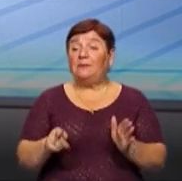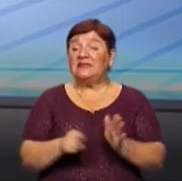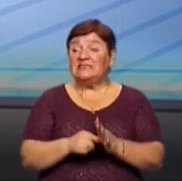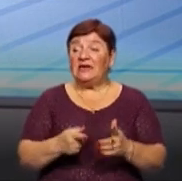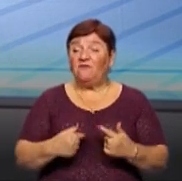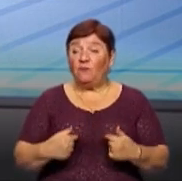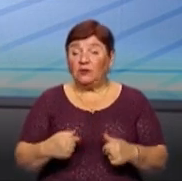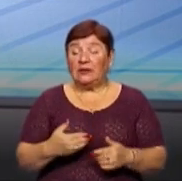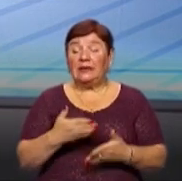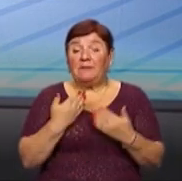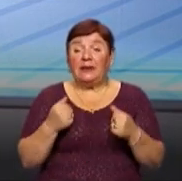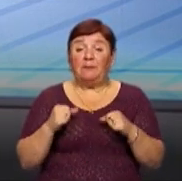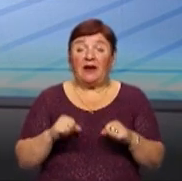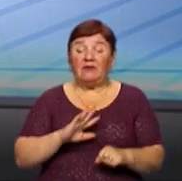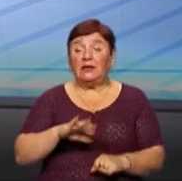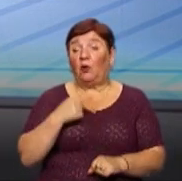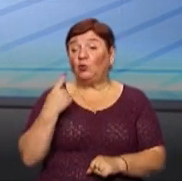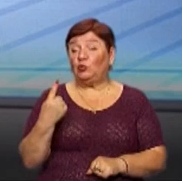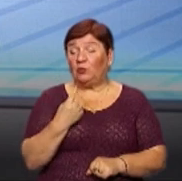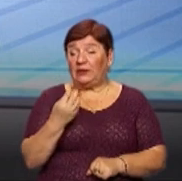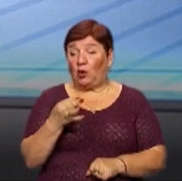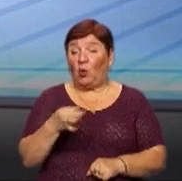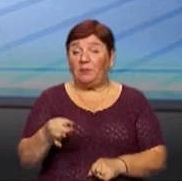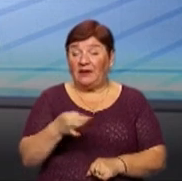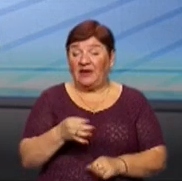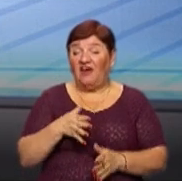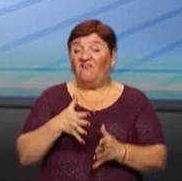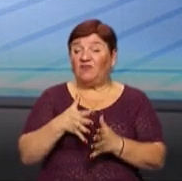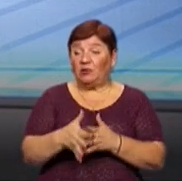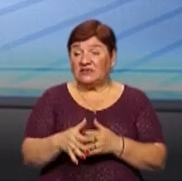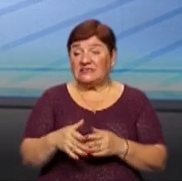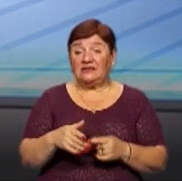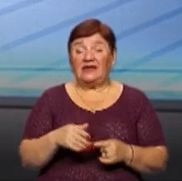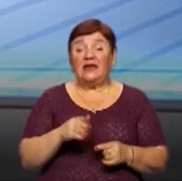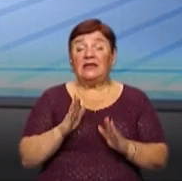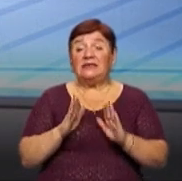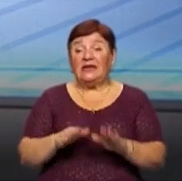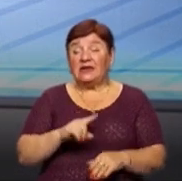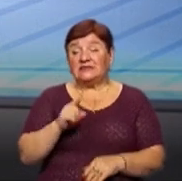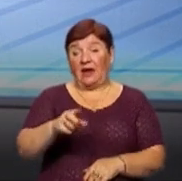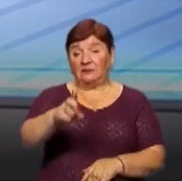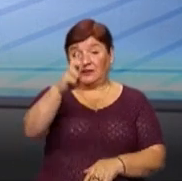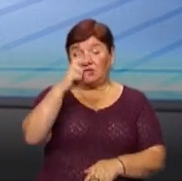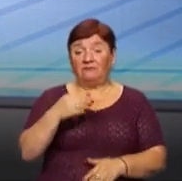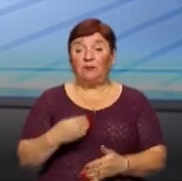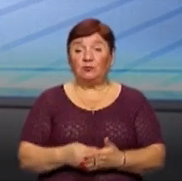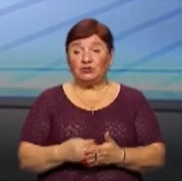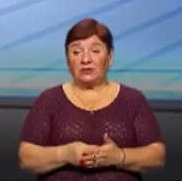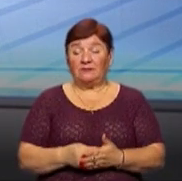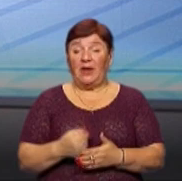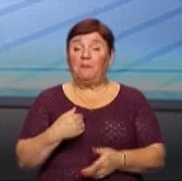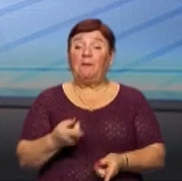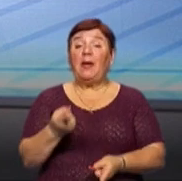пенсійний фонд не має права ні однієї копійки використати на інші цілі або з інших коштів тільки за державний бюджет. Пані Анастасія, ну ми